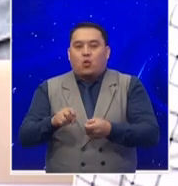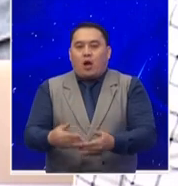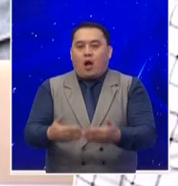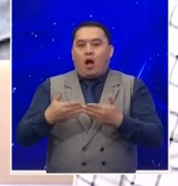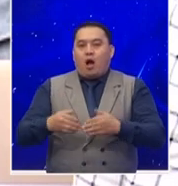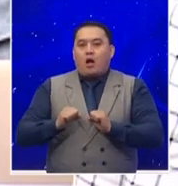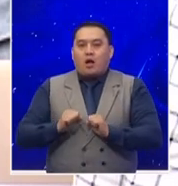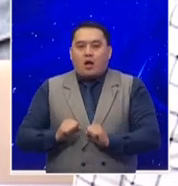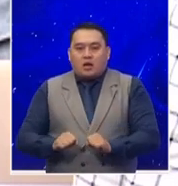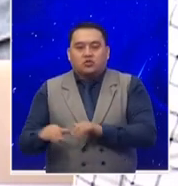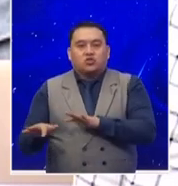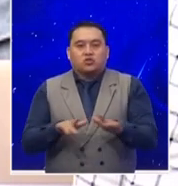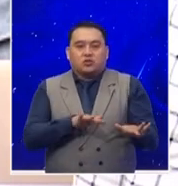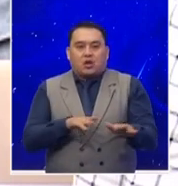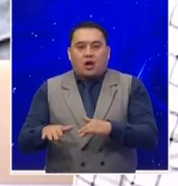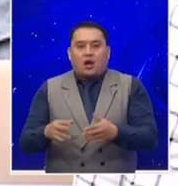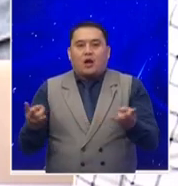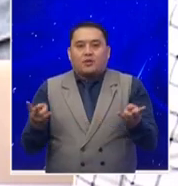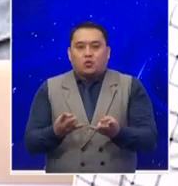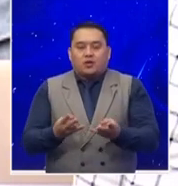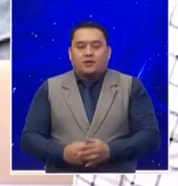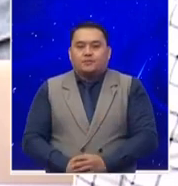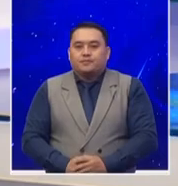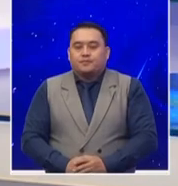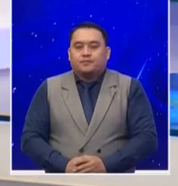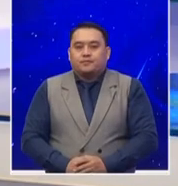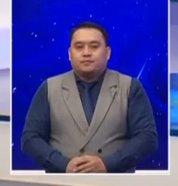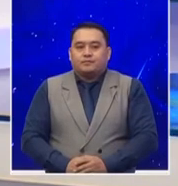алу бойынша тиісті шаралар қабылдауы керек.